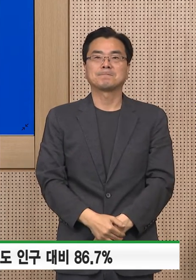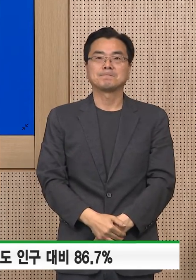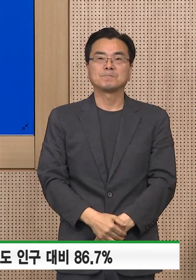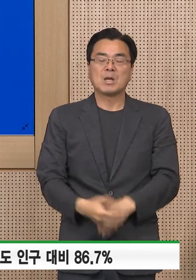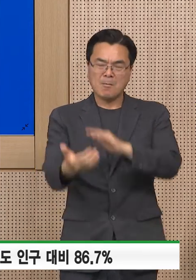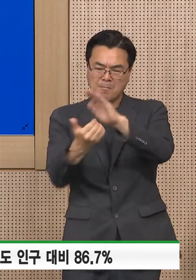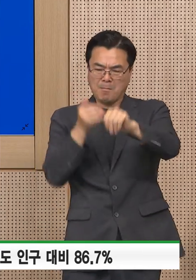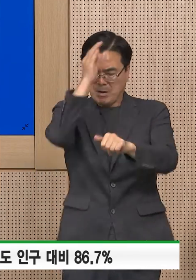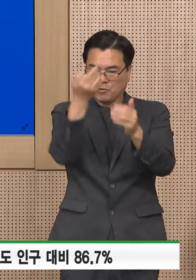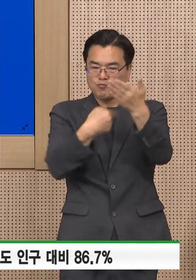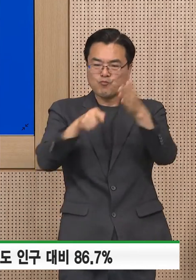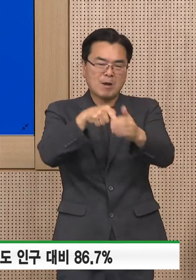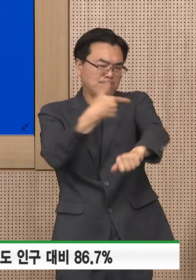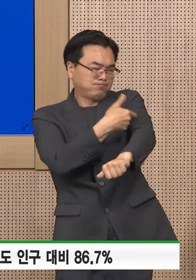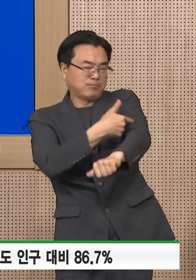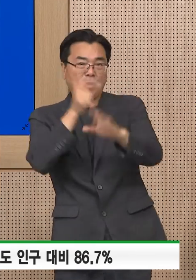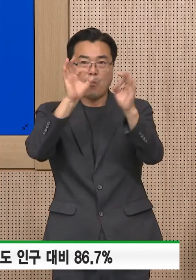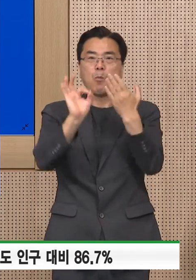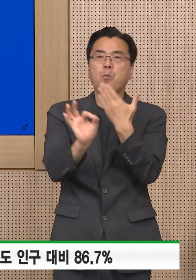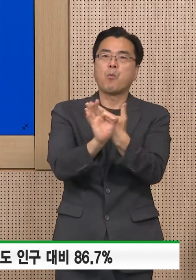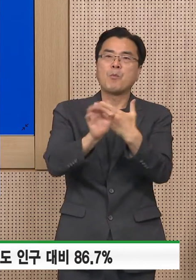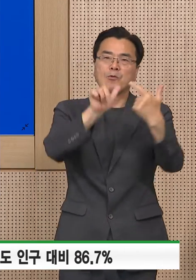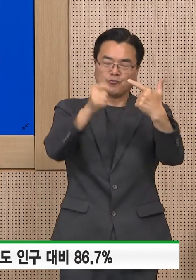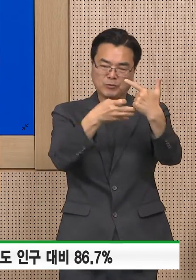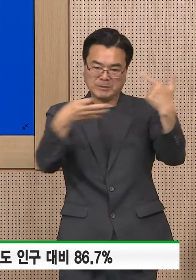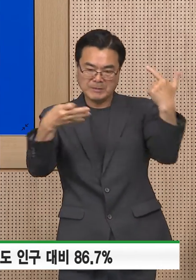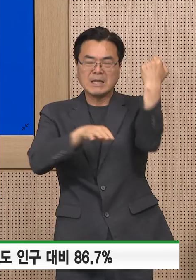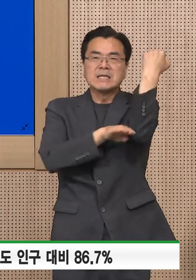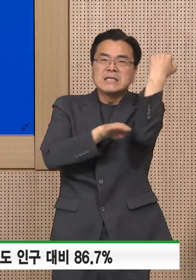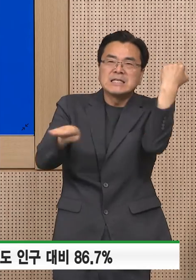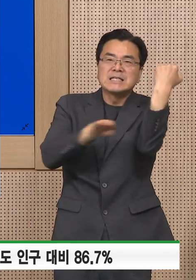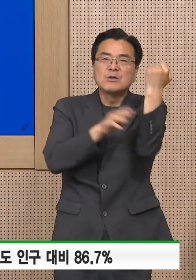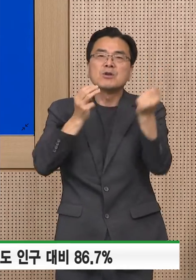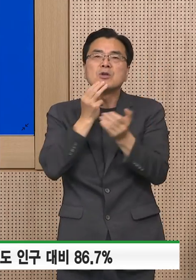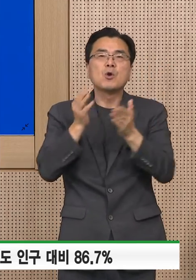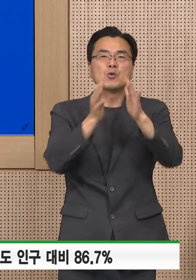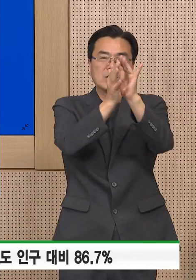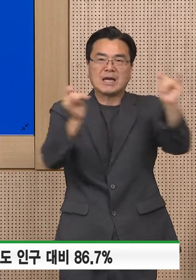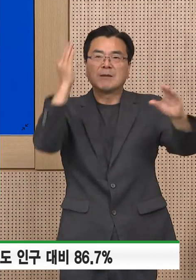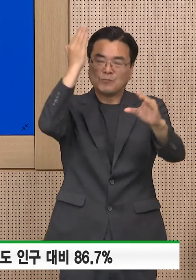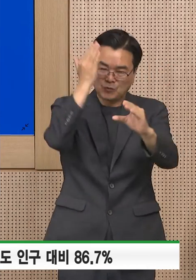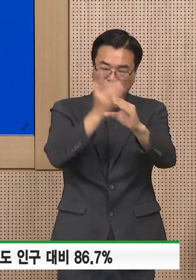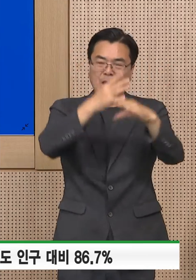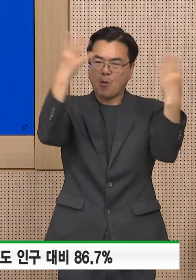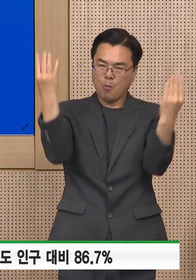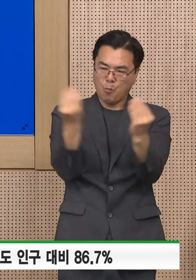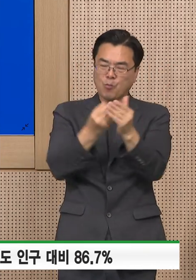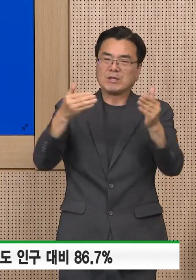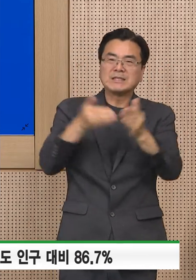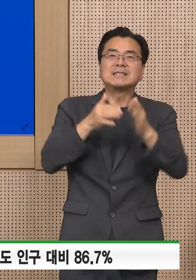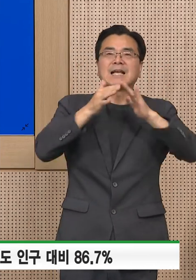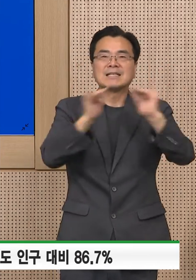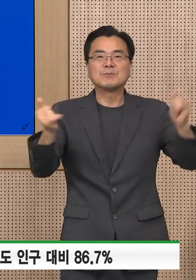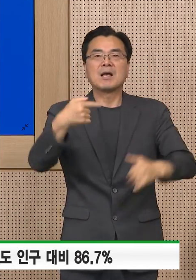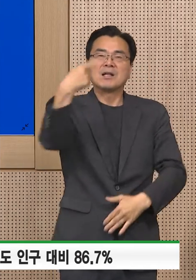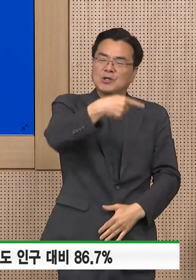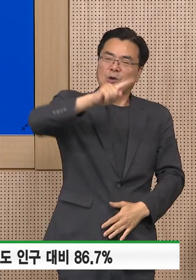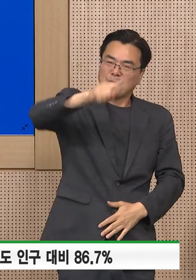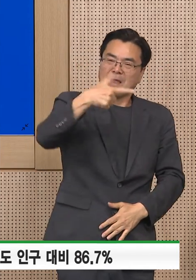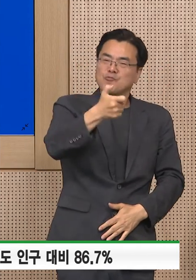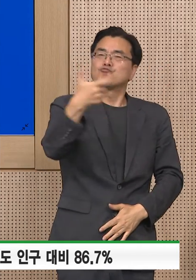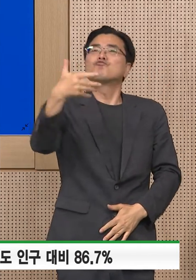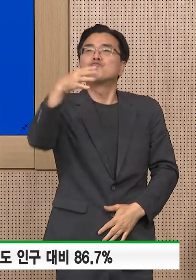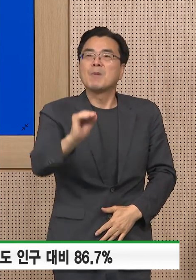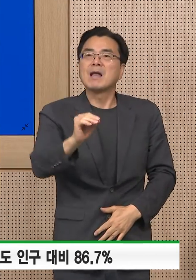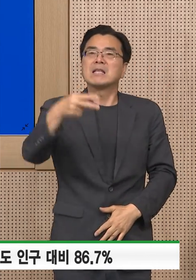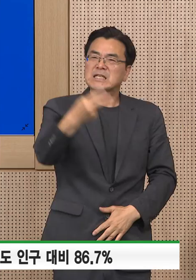예방접종 현황입니다. 6월 14일 0시 기준 경기도민 가운데 코로나19 기본접종을 완료한 사람은 총